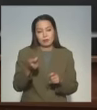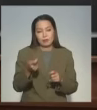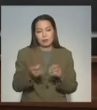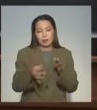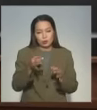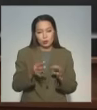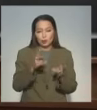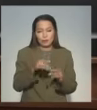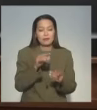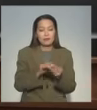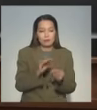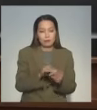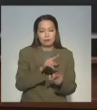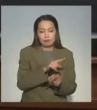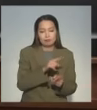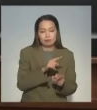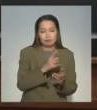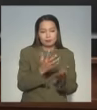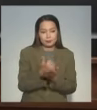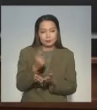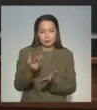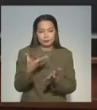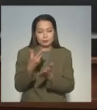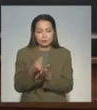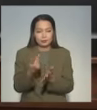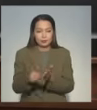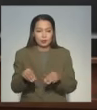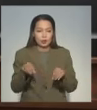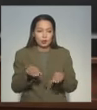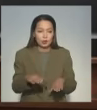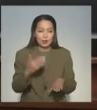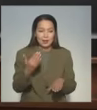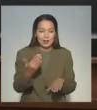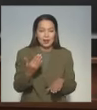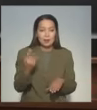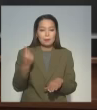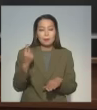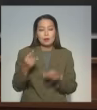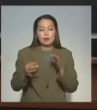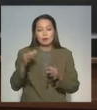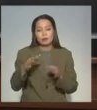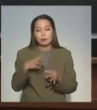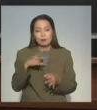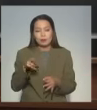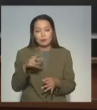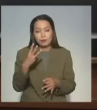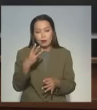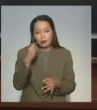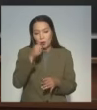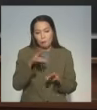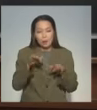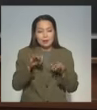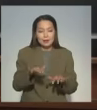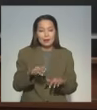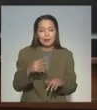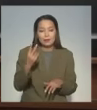ее не удовлетворил. Решение специализированного межрайонного суда Павлодарской области 2 марта 2023 года по данному делу оставить без